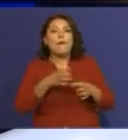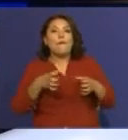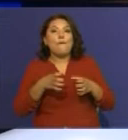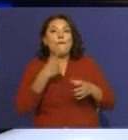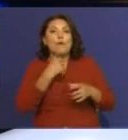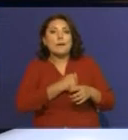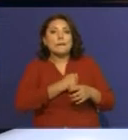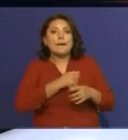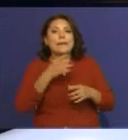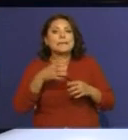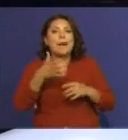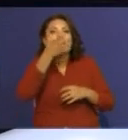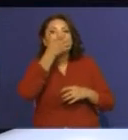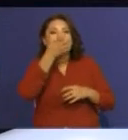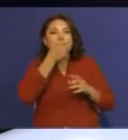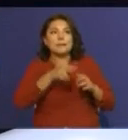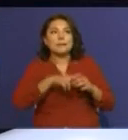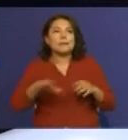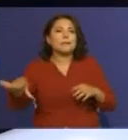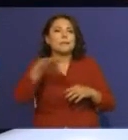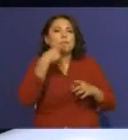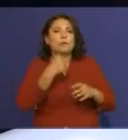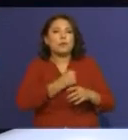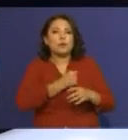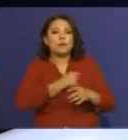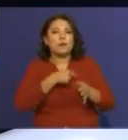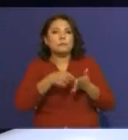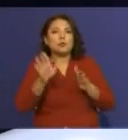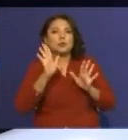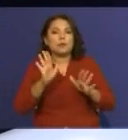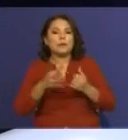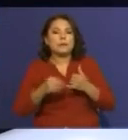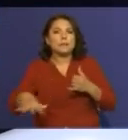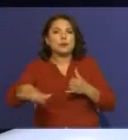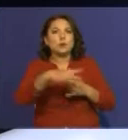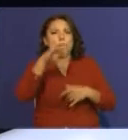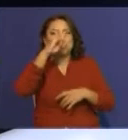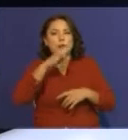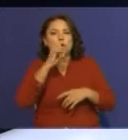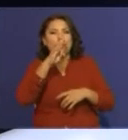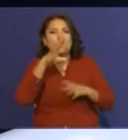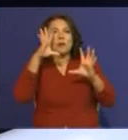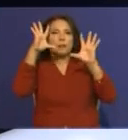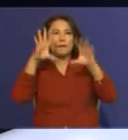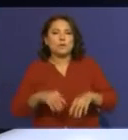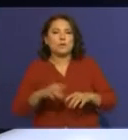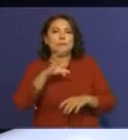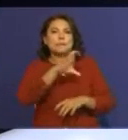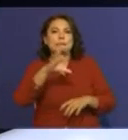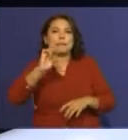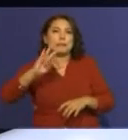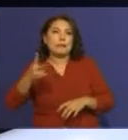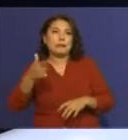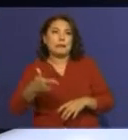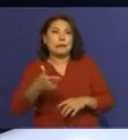Эта знаменательная дата для всех воинов-интернационалистов будет отмечаться не только на территории Казахстана, но и на всем постсоветском